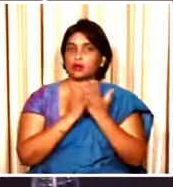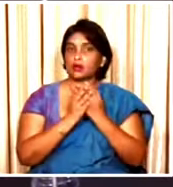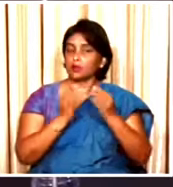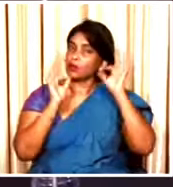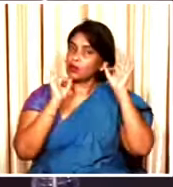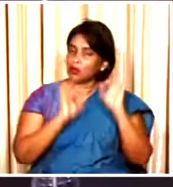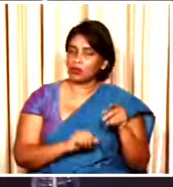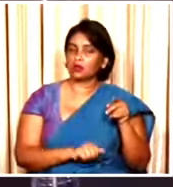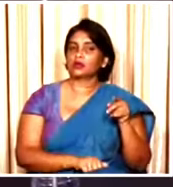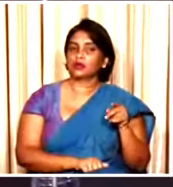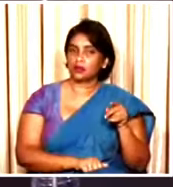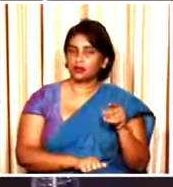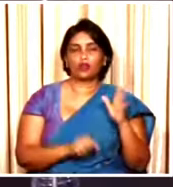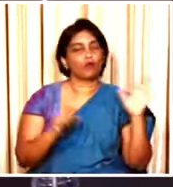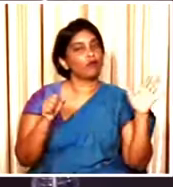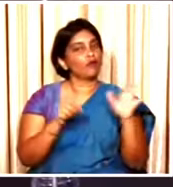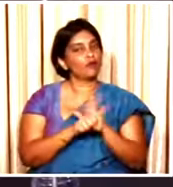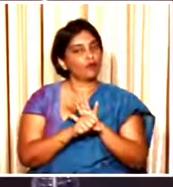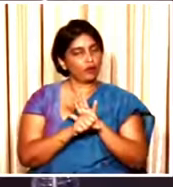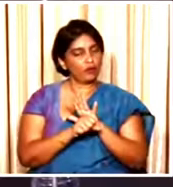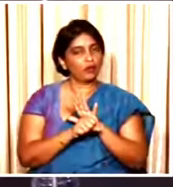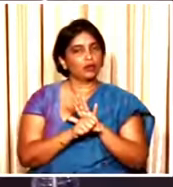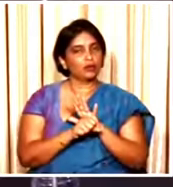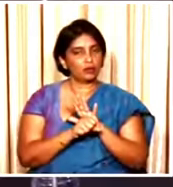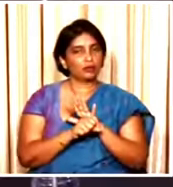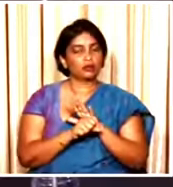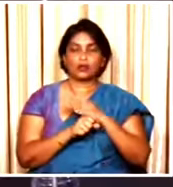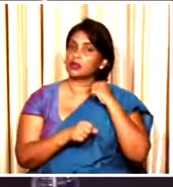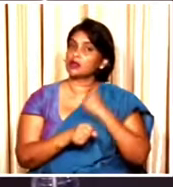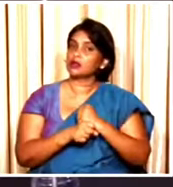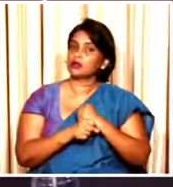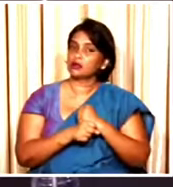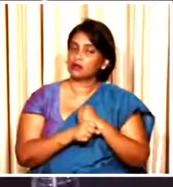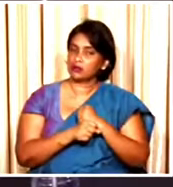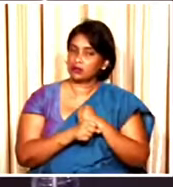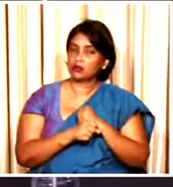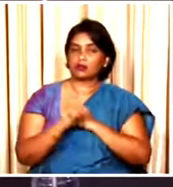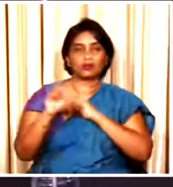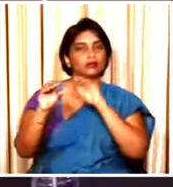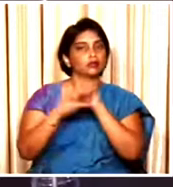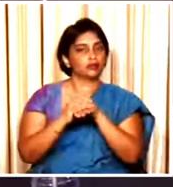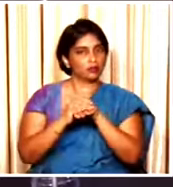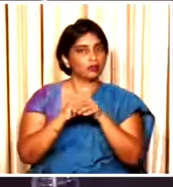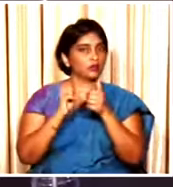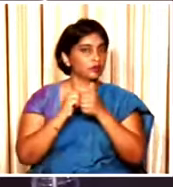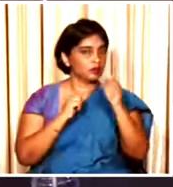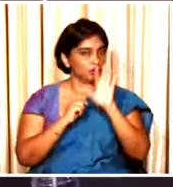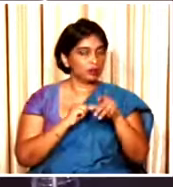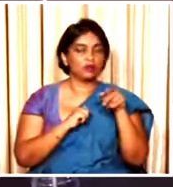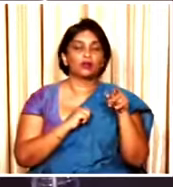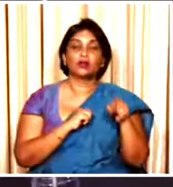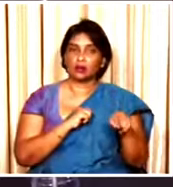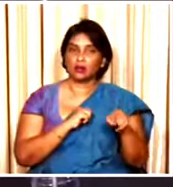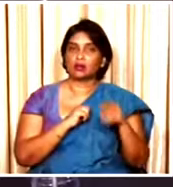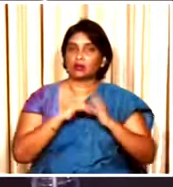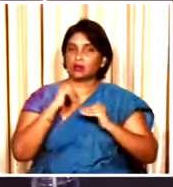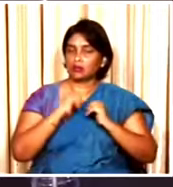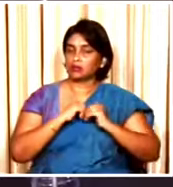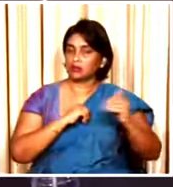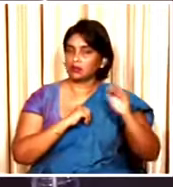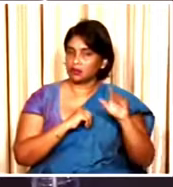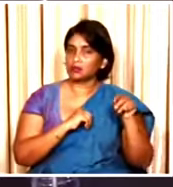නොදී සම්පූර්ණයෙන්ම රාජ්‍ය මැදිහත් වීම තුල මේ කරන